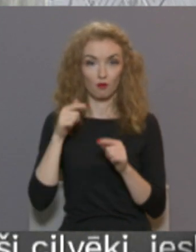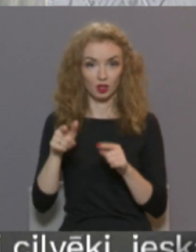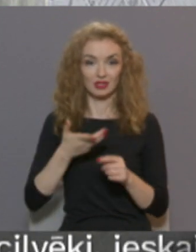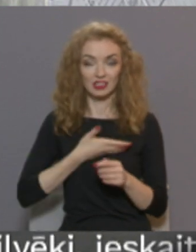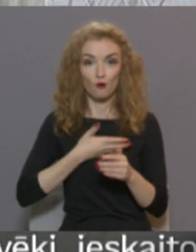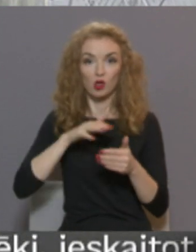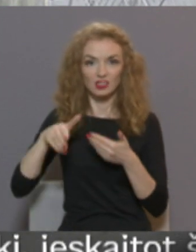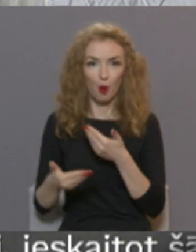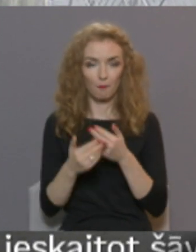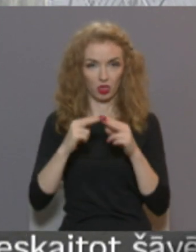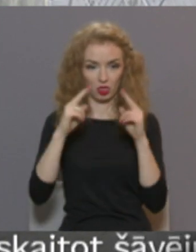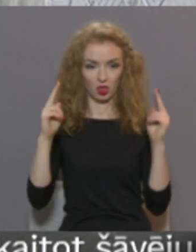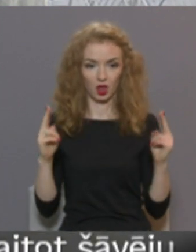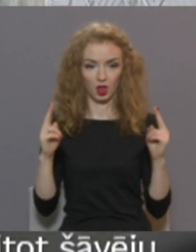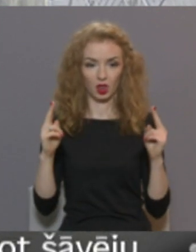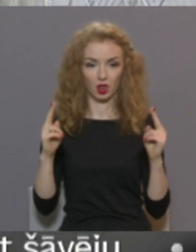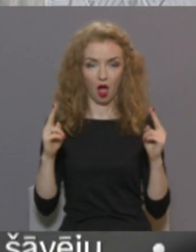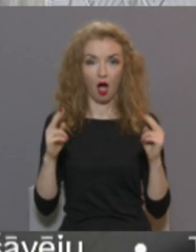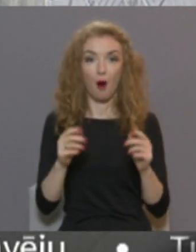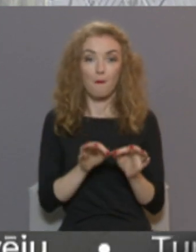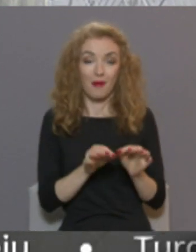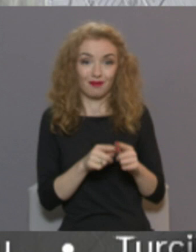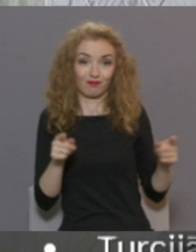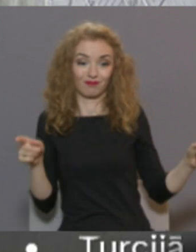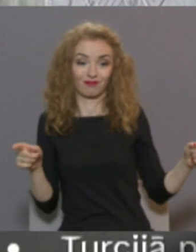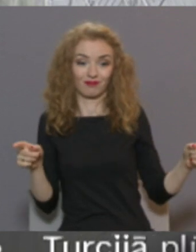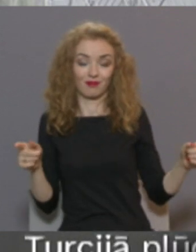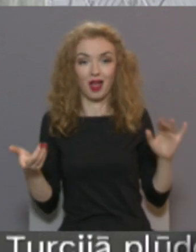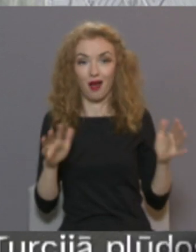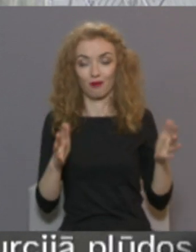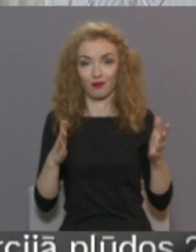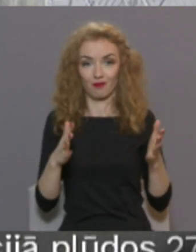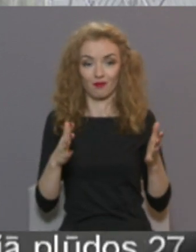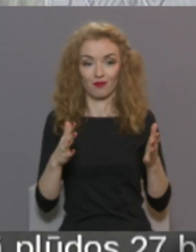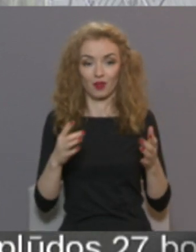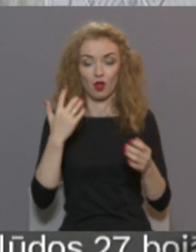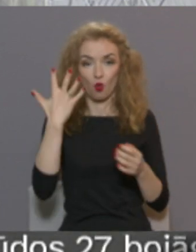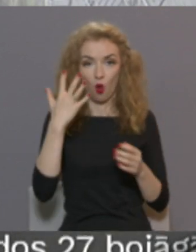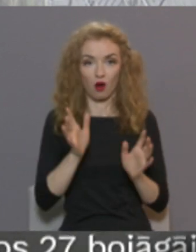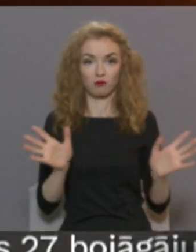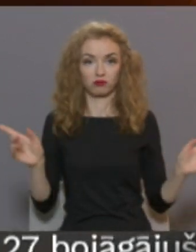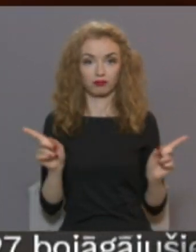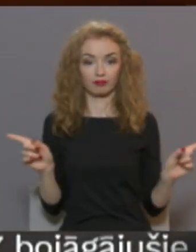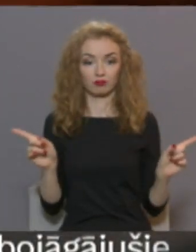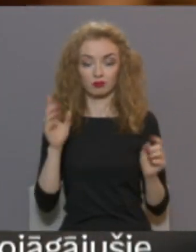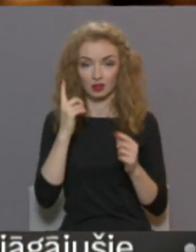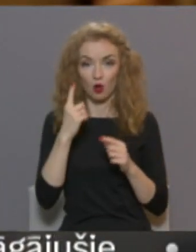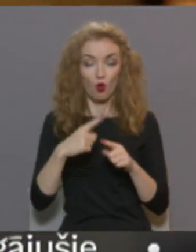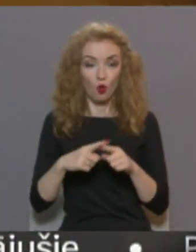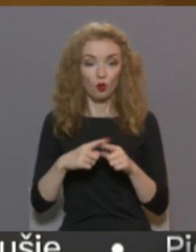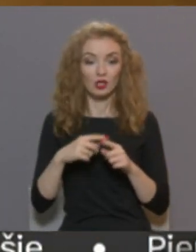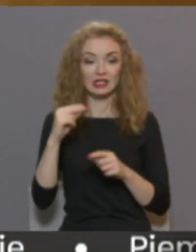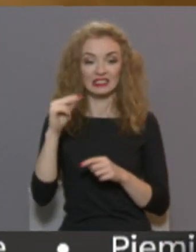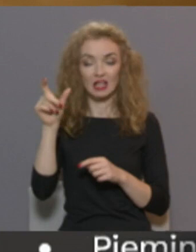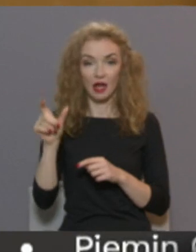zem tilta. Vietām distance no tilta līdz dzīvojamām mājām ir vien izstieptu roku attālumā. Kā rāda Zinaida,